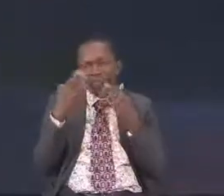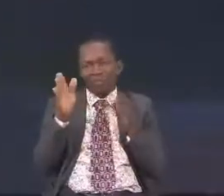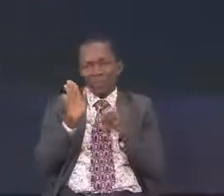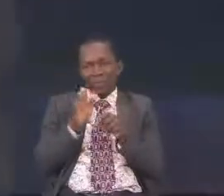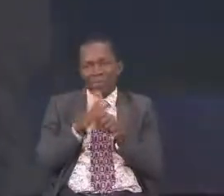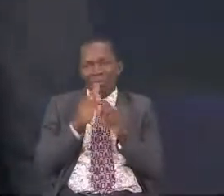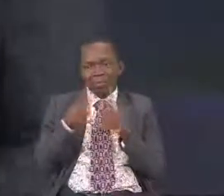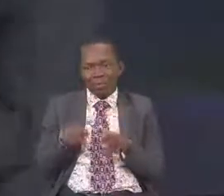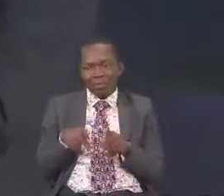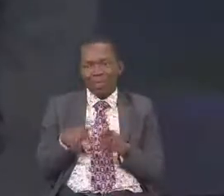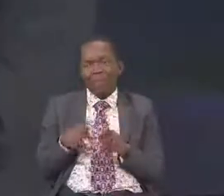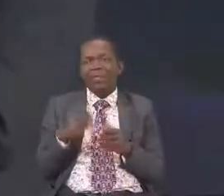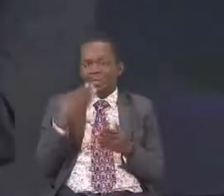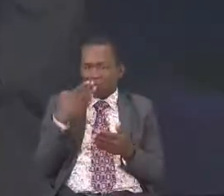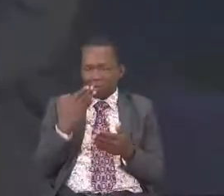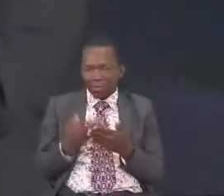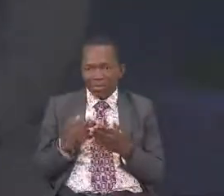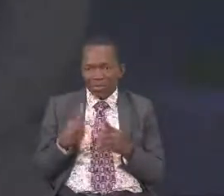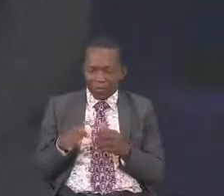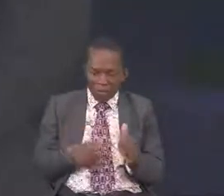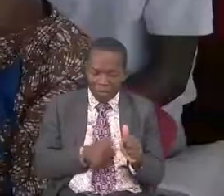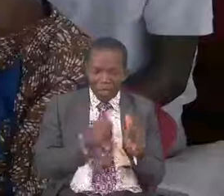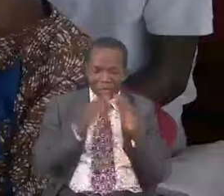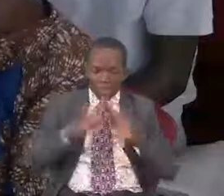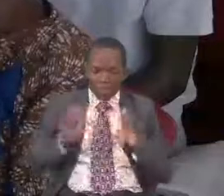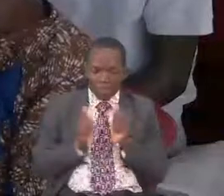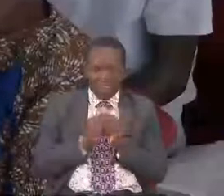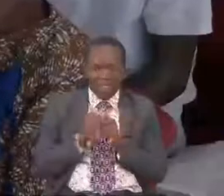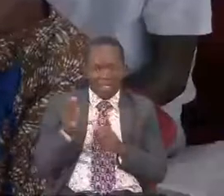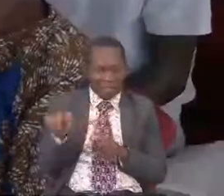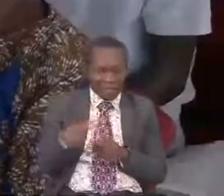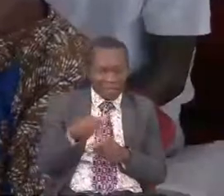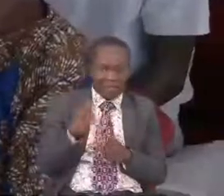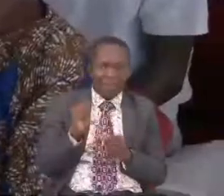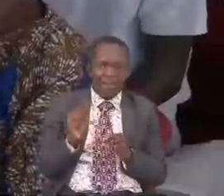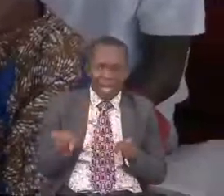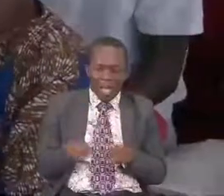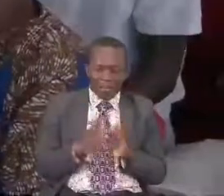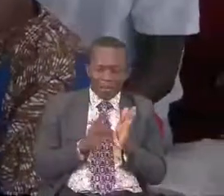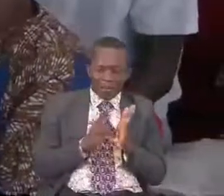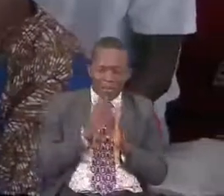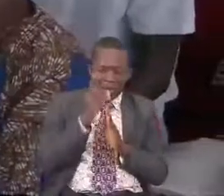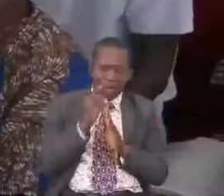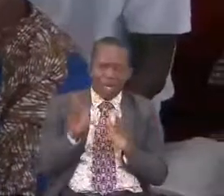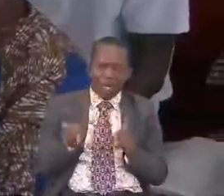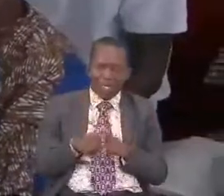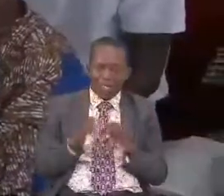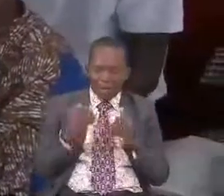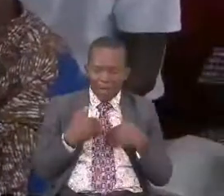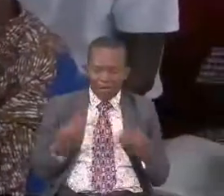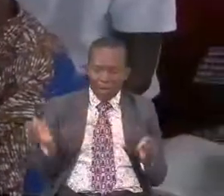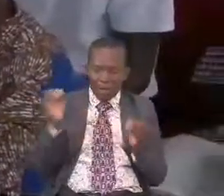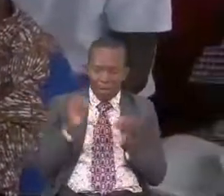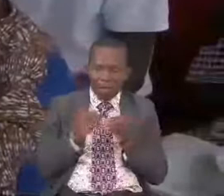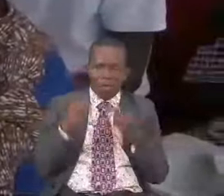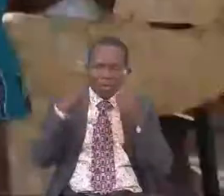facile de rechercher la même chose. Mais est-ce que tu sais, comme tu te développes, comme tu grandis, comme tu as plus de succès, il y aura des gens